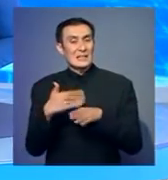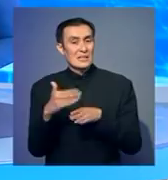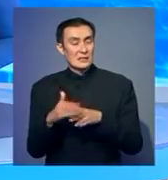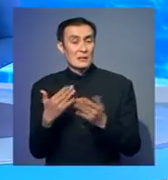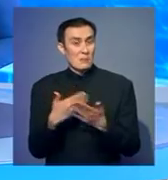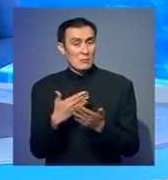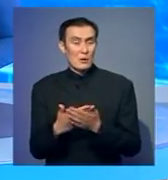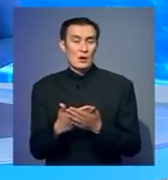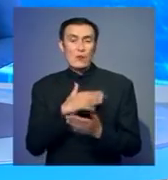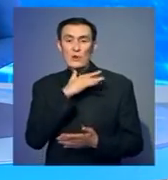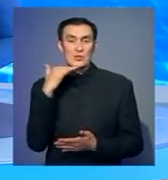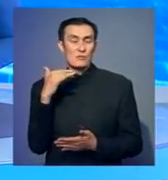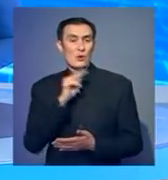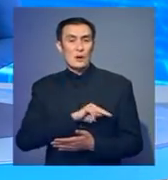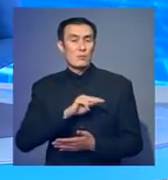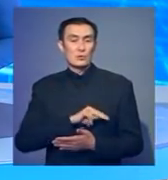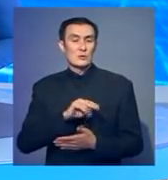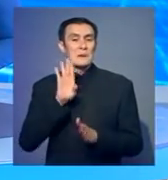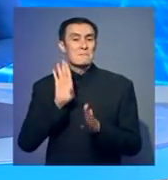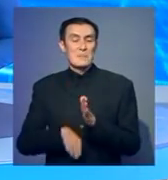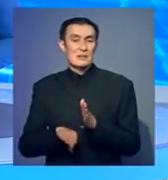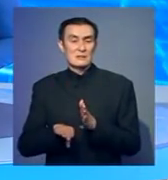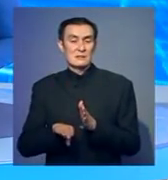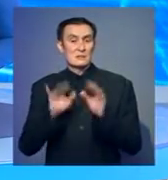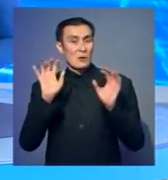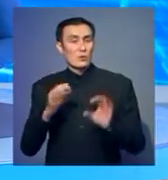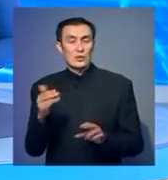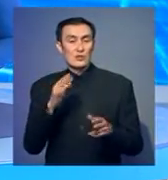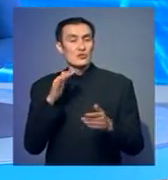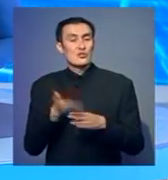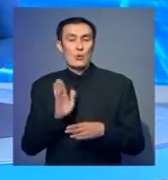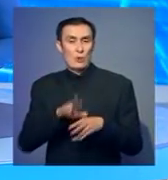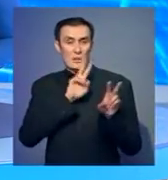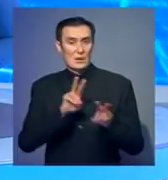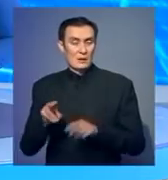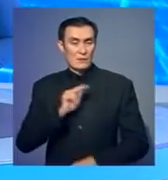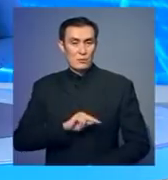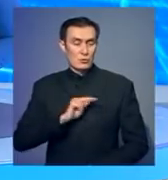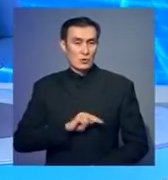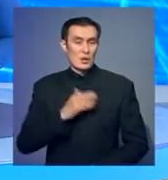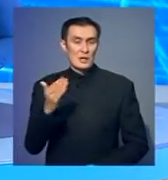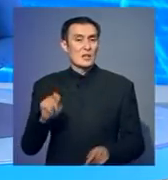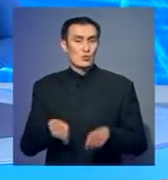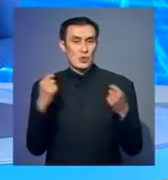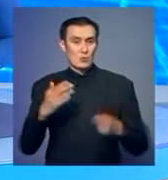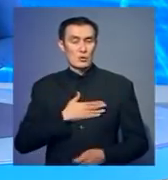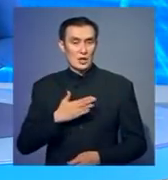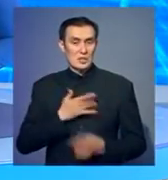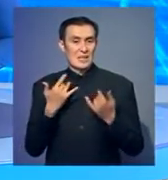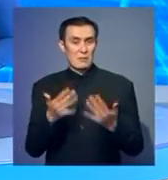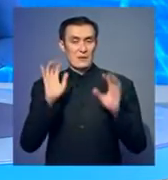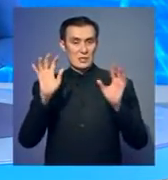они, большинство работают не в правовом поле, их тяжело проконтролировать. Они как бы нарушают наши